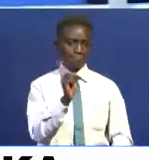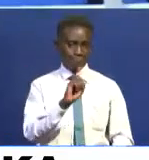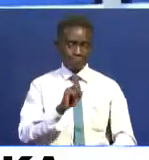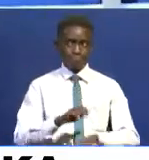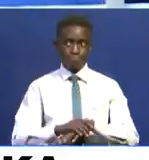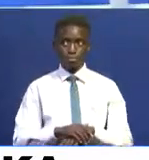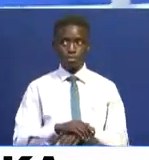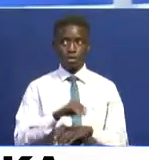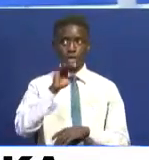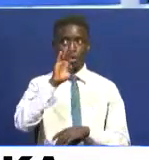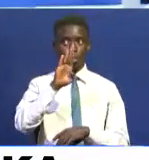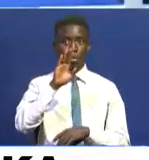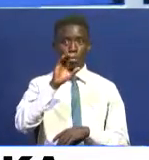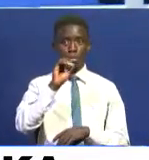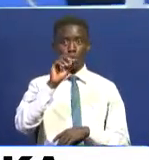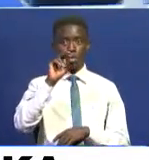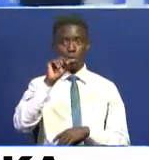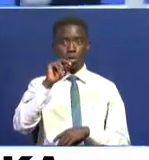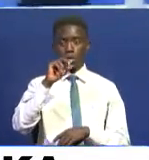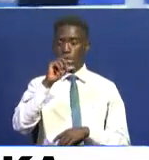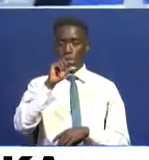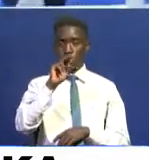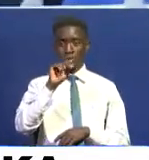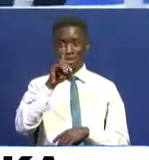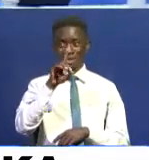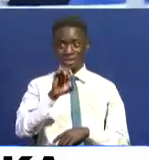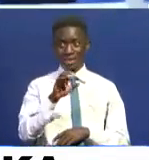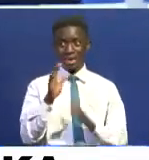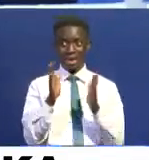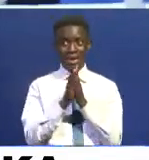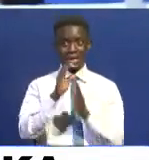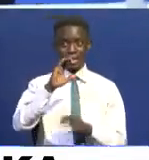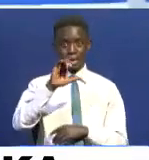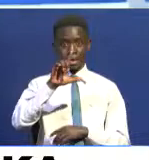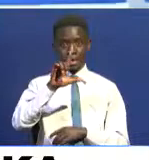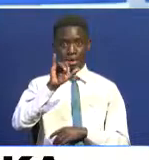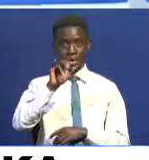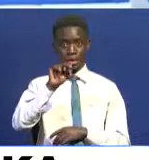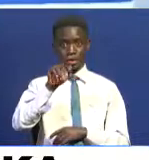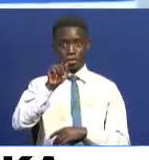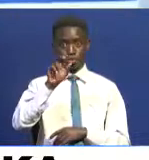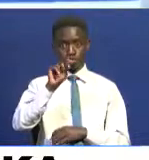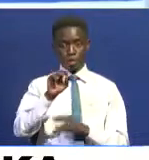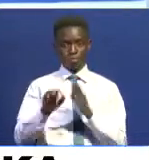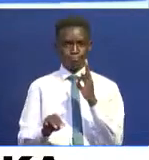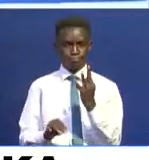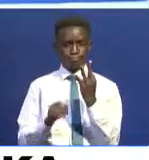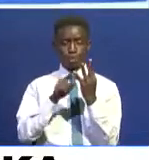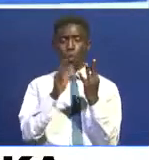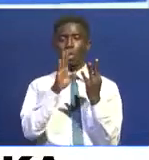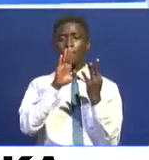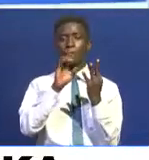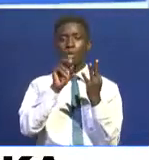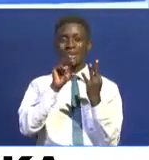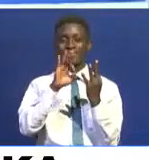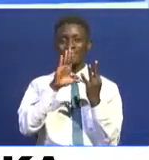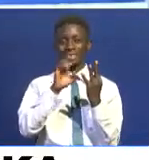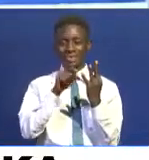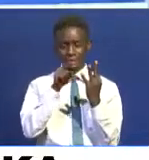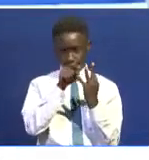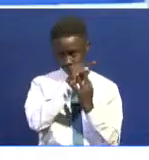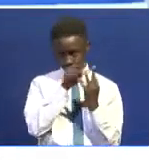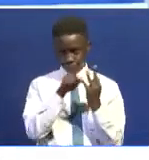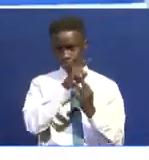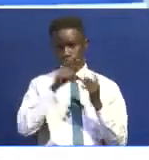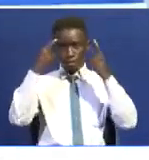Mogunde Elizabeth Diego na Clinton Macharia ndio mabondia watatu wa Kenya waliofuzu kwa finali kutoka mabondia wanane waliofuzu kwa nusu finali.